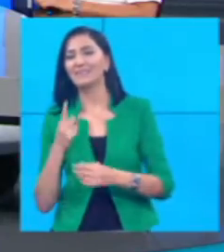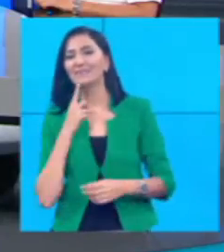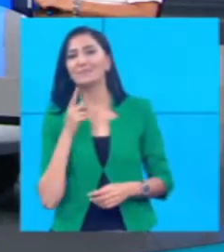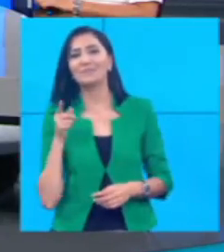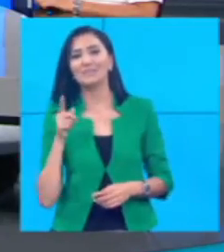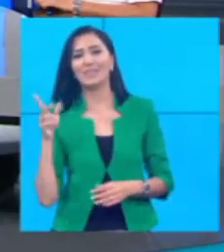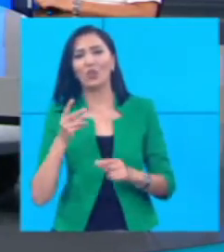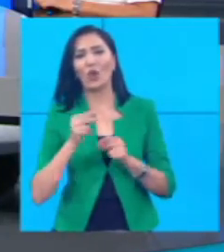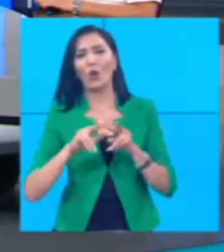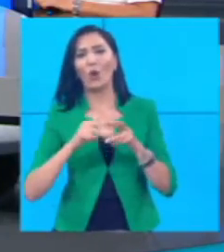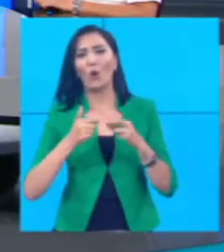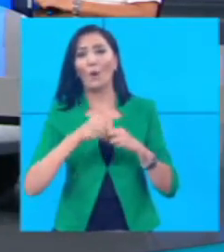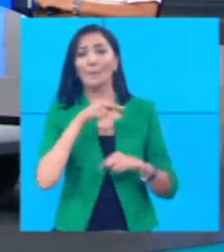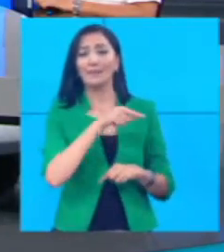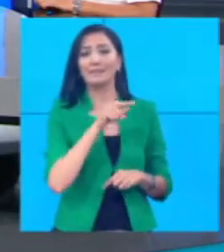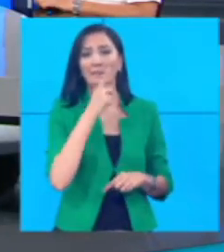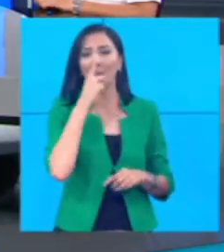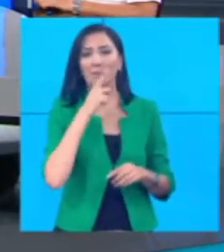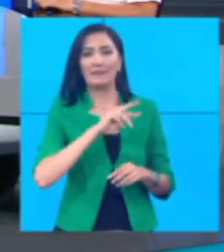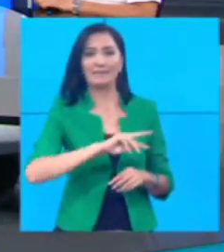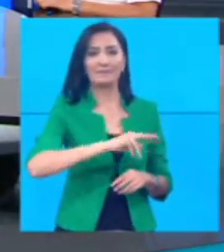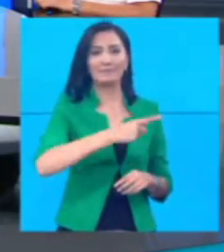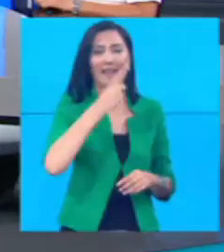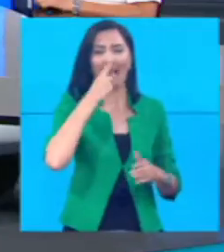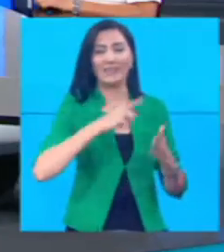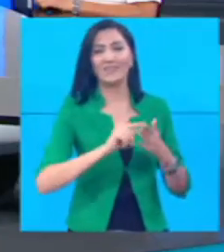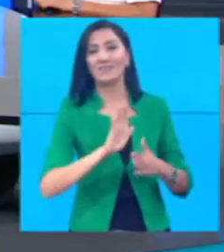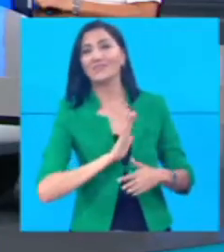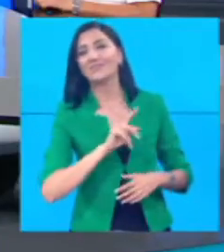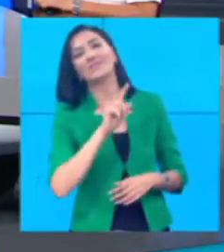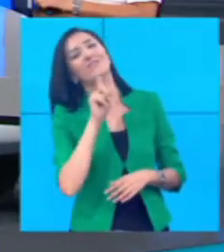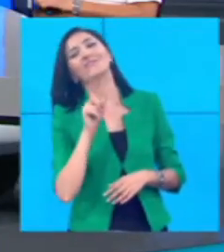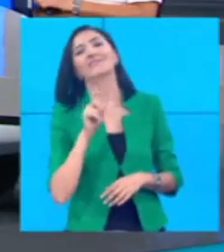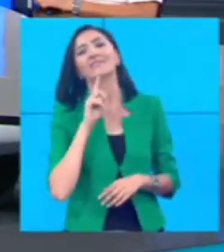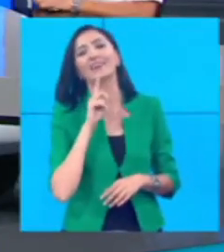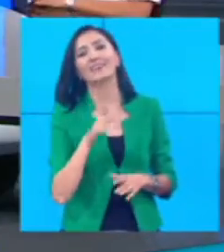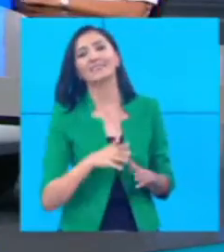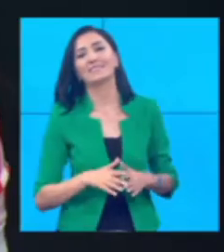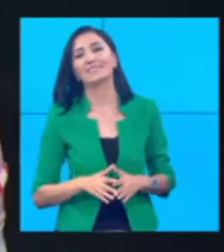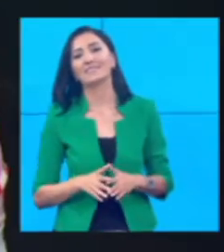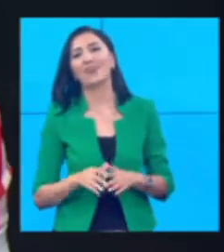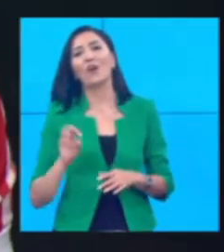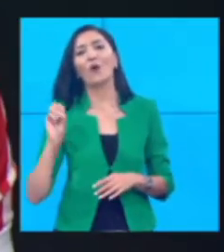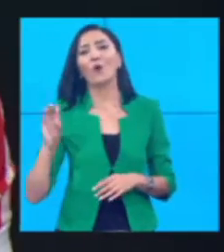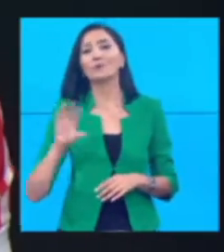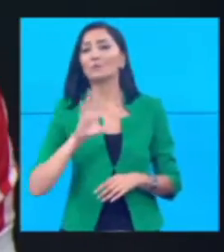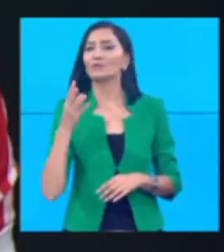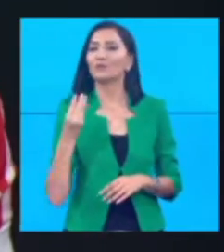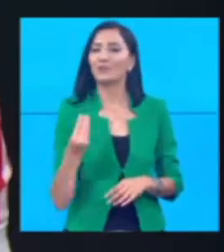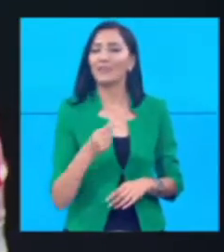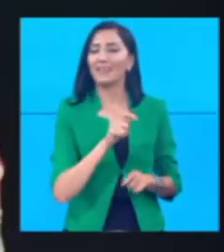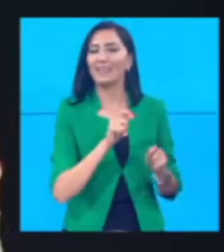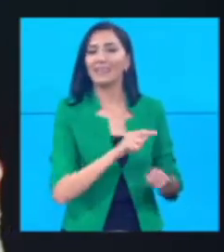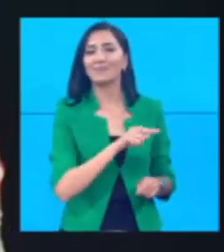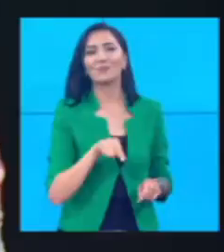Ver. Senin var mı Ömer'in yerine geçmek gibi bir hedefin? Öyle söylenki dolaşıyor. Ha? Yok, hocamız çok iyi